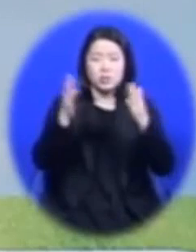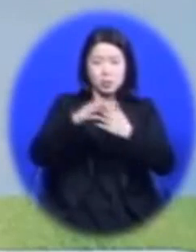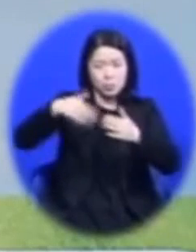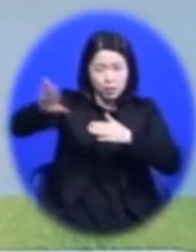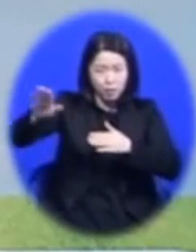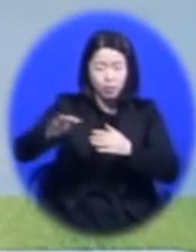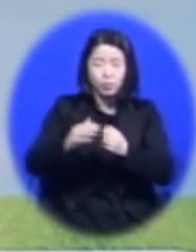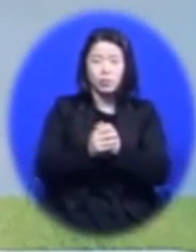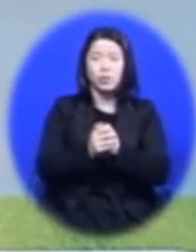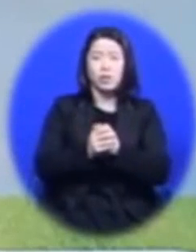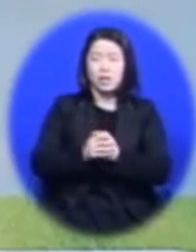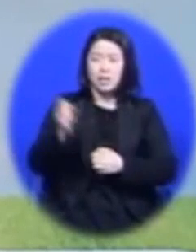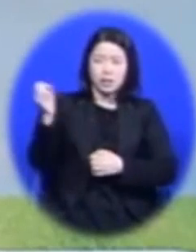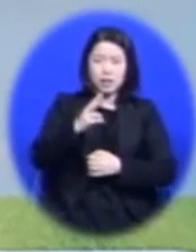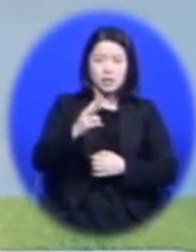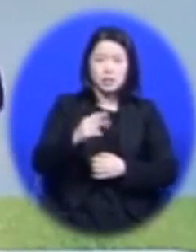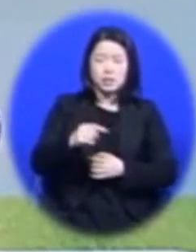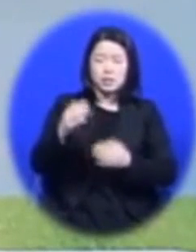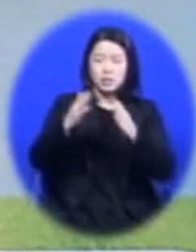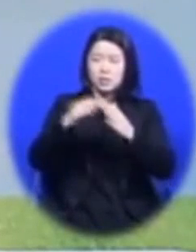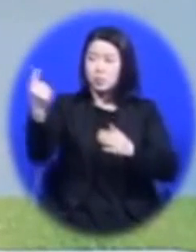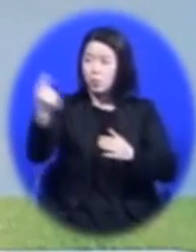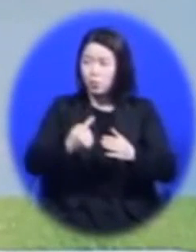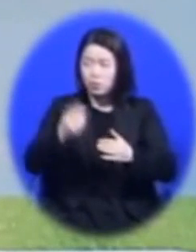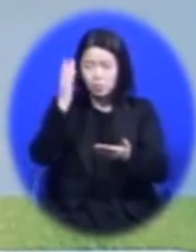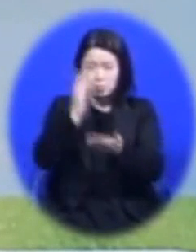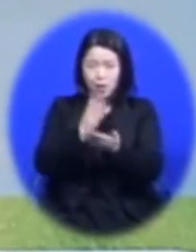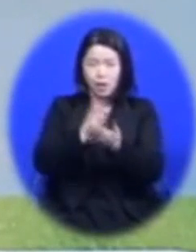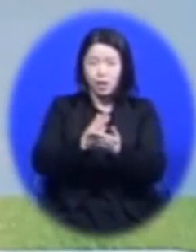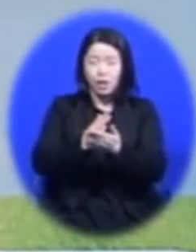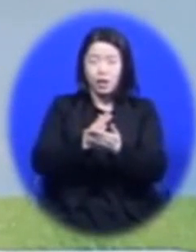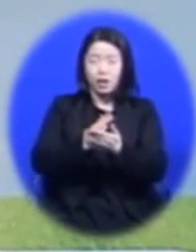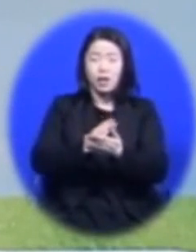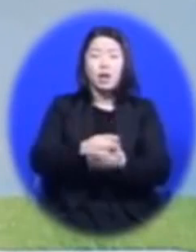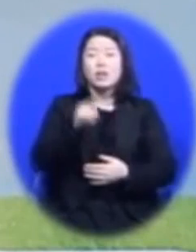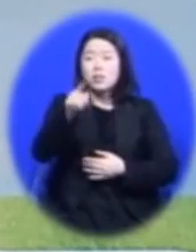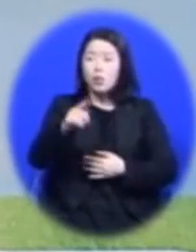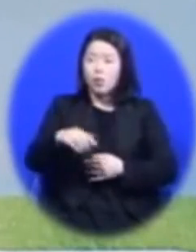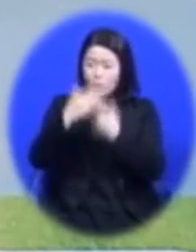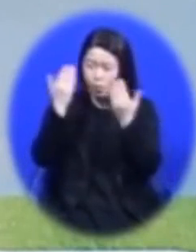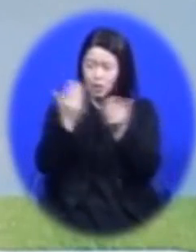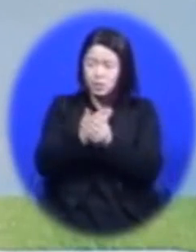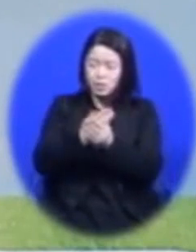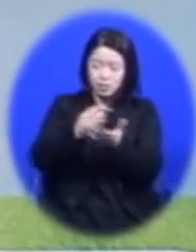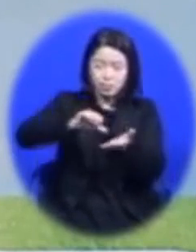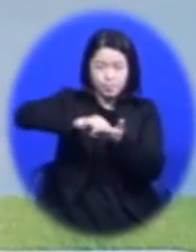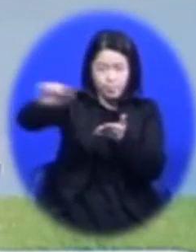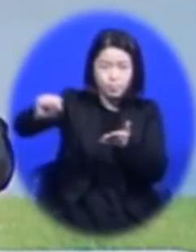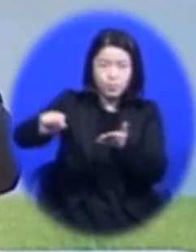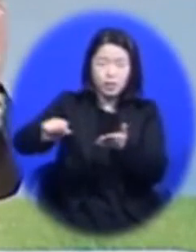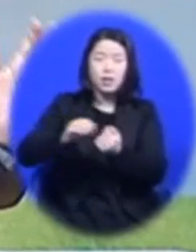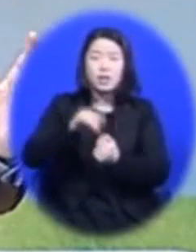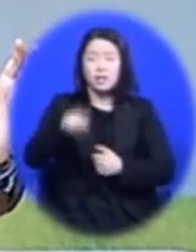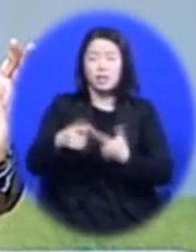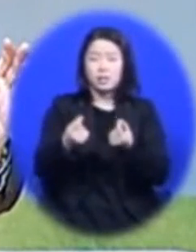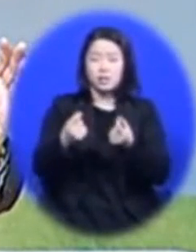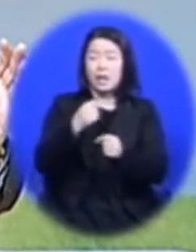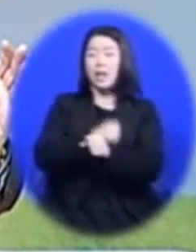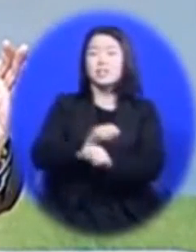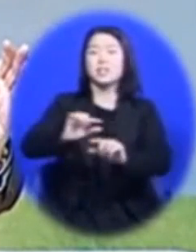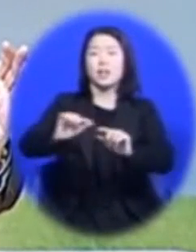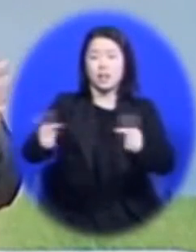내쫓고 다시는 집에 들어올 생각하지 마라, 너 완전히 호적에서 판다, 이렇게 안